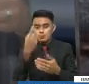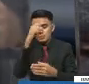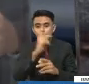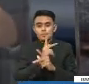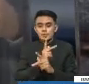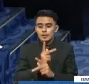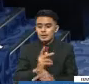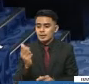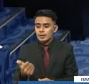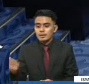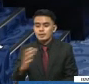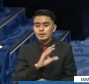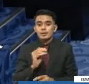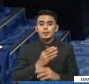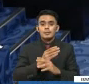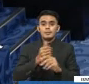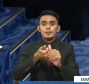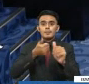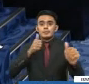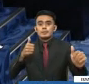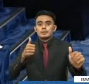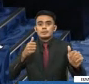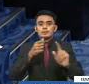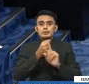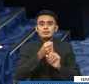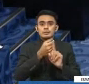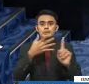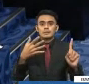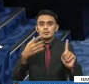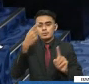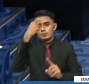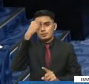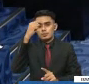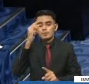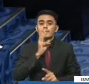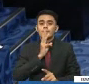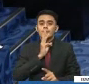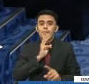termasuk juga mengelak kesan-kesan yang berganda akibat daripada banjir pada masa hadapan. Terima kasih.